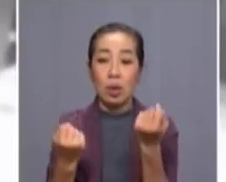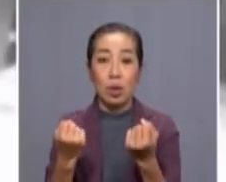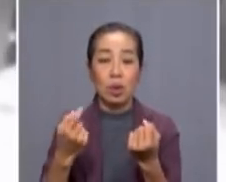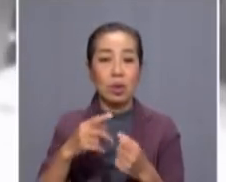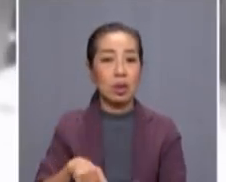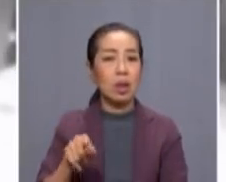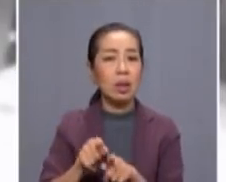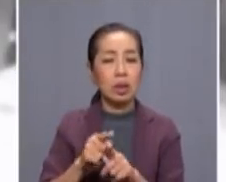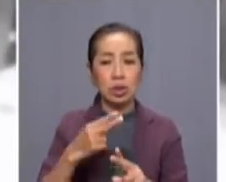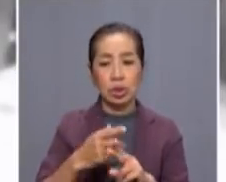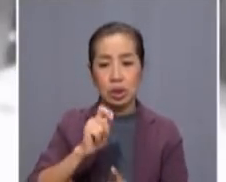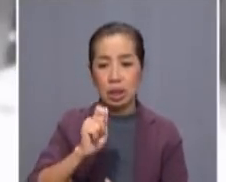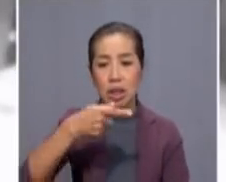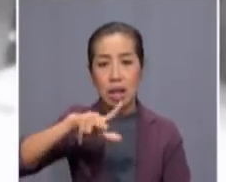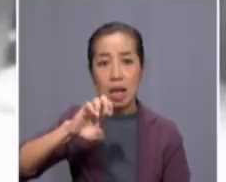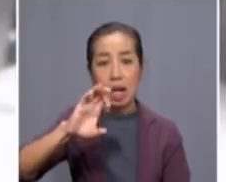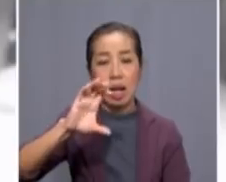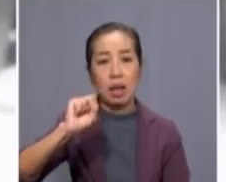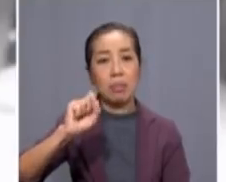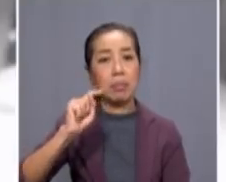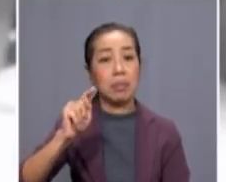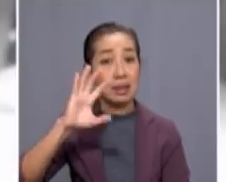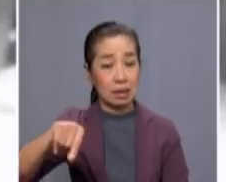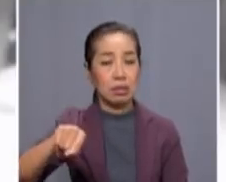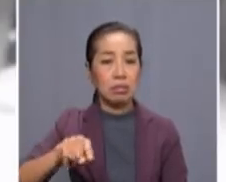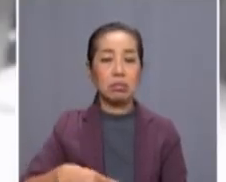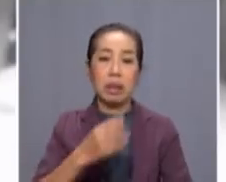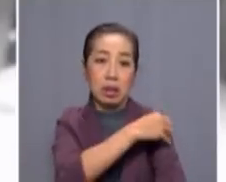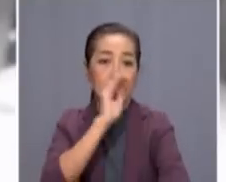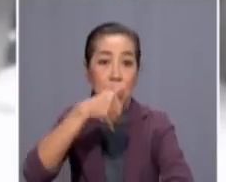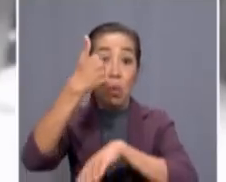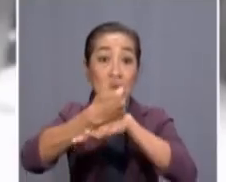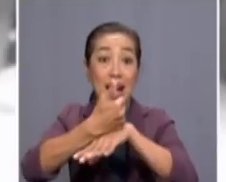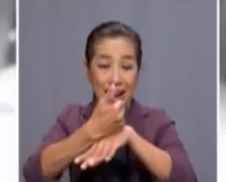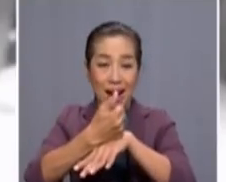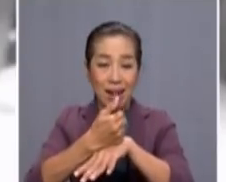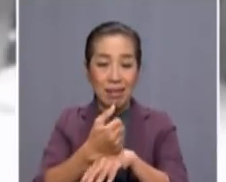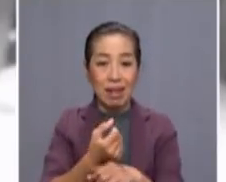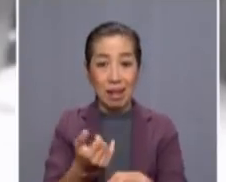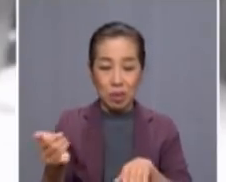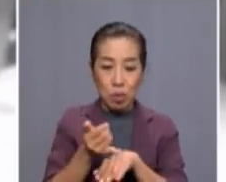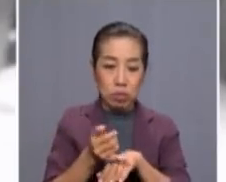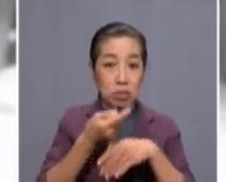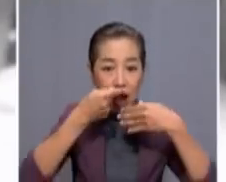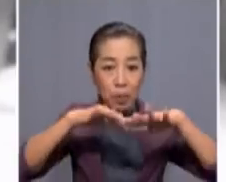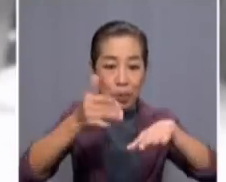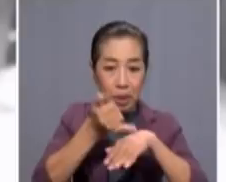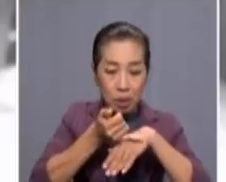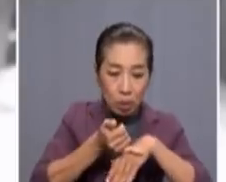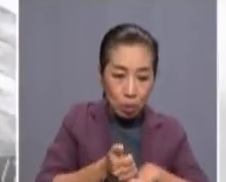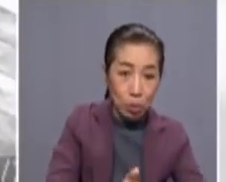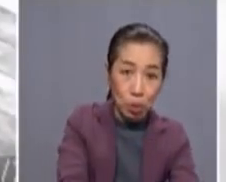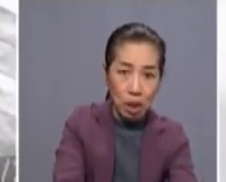หรือว่านายอภิชิตวิโนไทยนายกเทศมนตรีนครตรังเนี่ยคือเสียชีวิตแล้วนะคะแต่ว่าอีกท่านนึงก็คือนายกแจ็คนี่แห